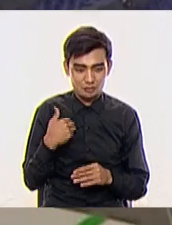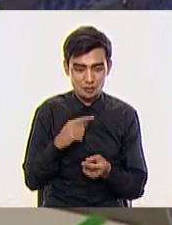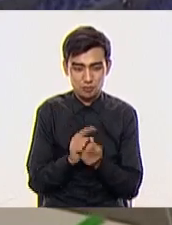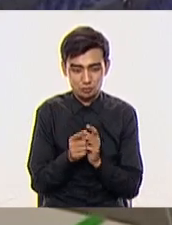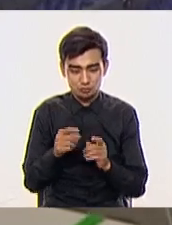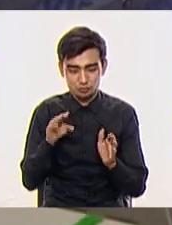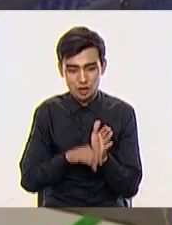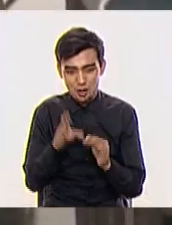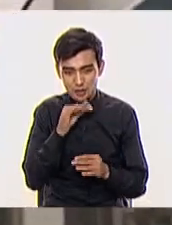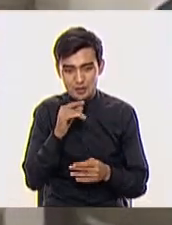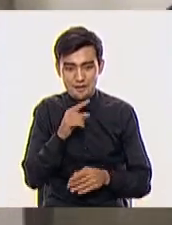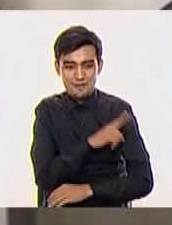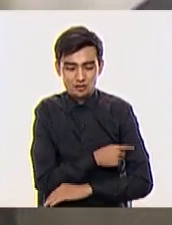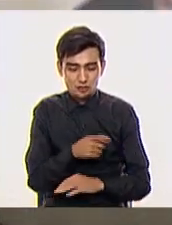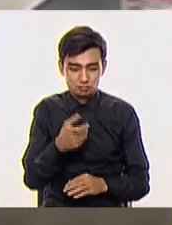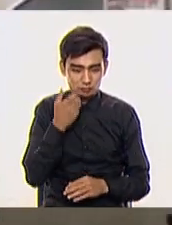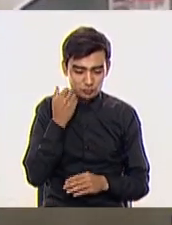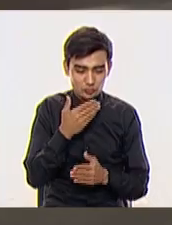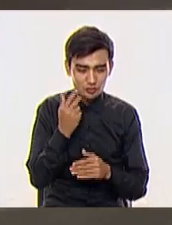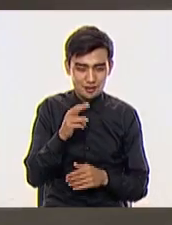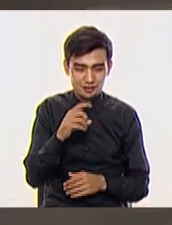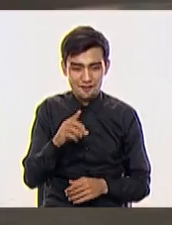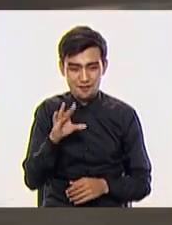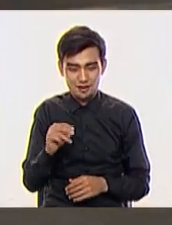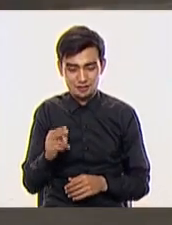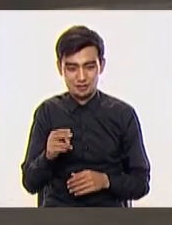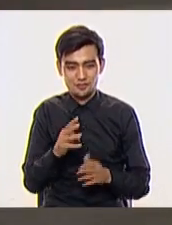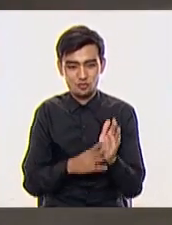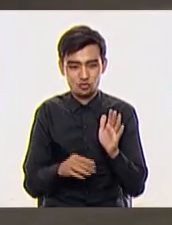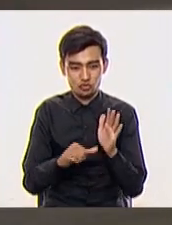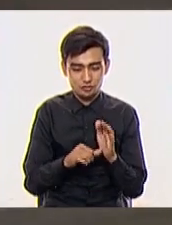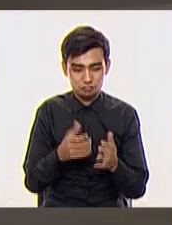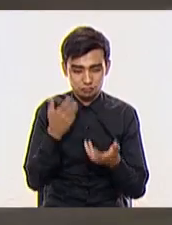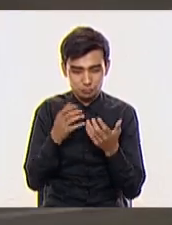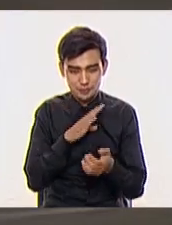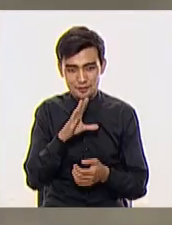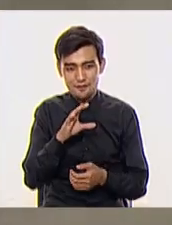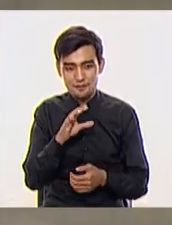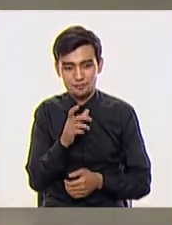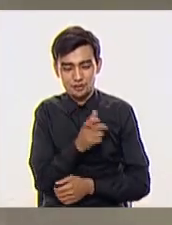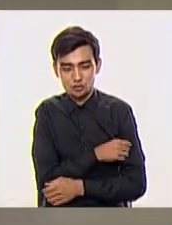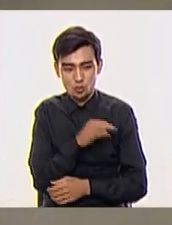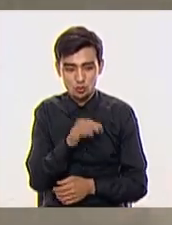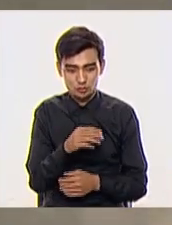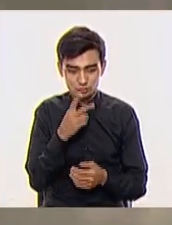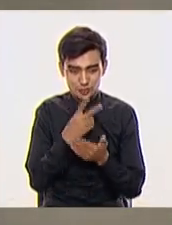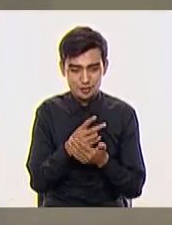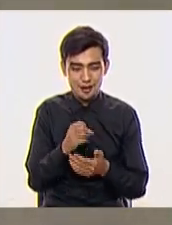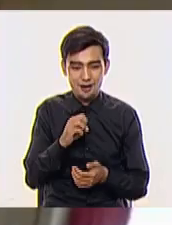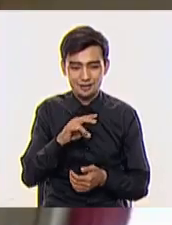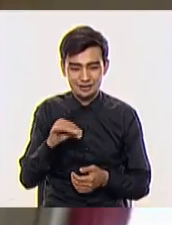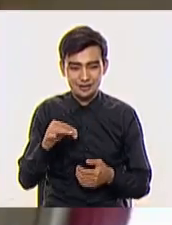доверия врачам и данные об эффективности КазВак, 96% во время испытаний вакцины были рассчитаны на количество